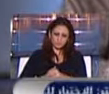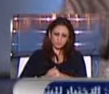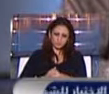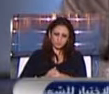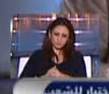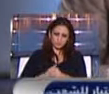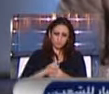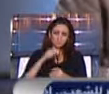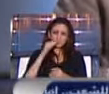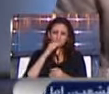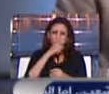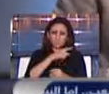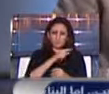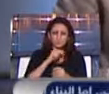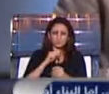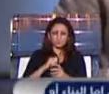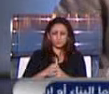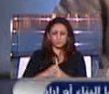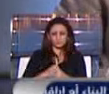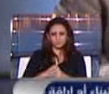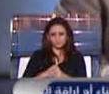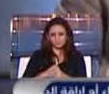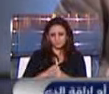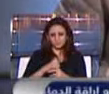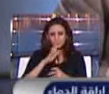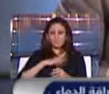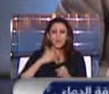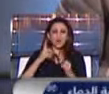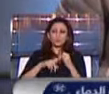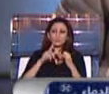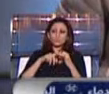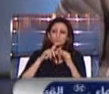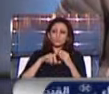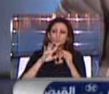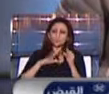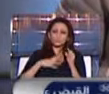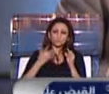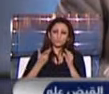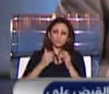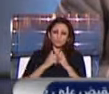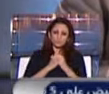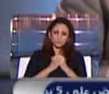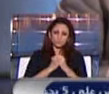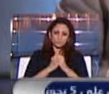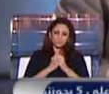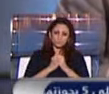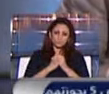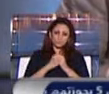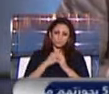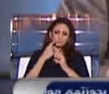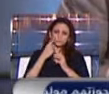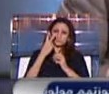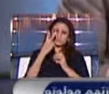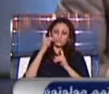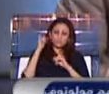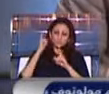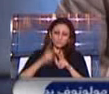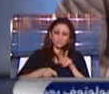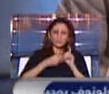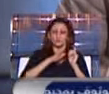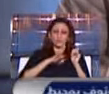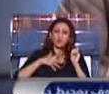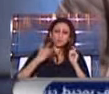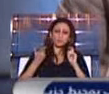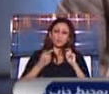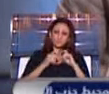ست قشطه، حضرتك طلباتك ايه بقى دلوقتي؟ يعني انت النهارده عايزه ايه بعد مرور سنتين؟ وطبعا ما